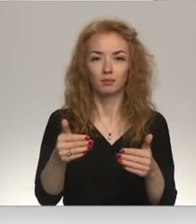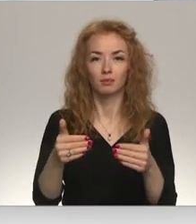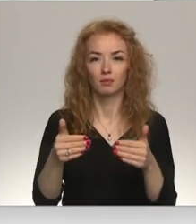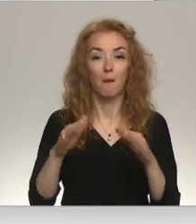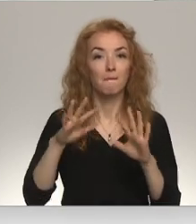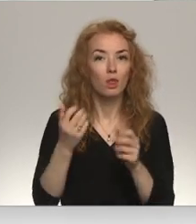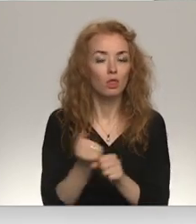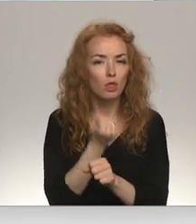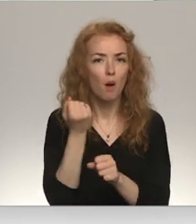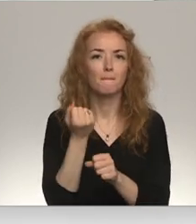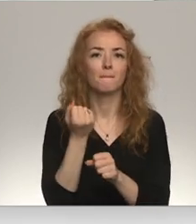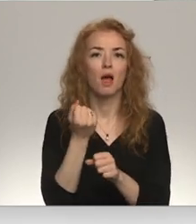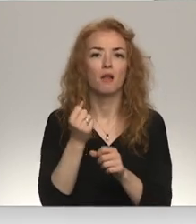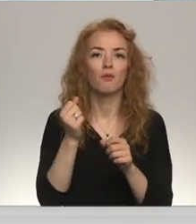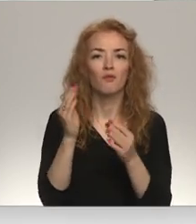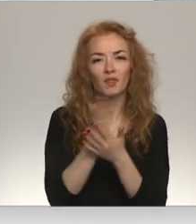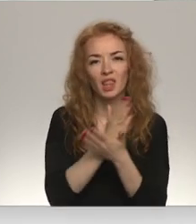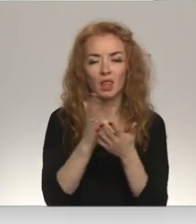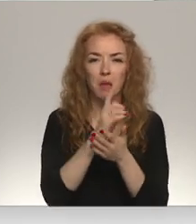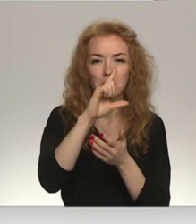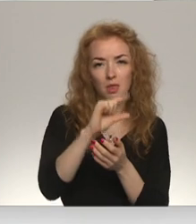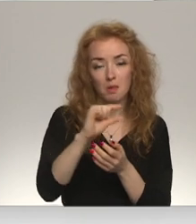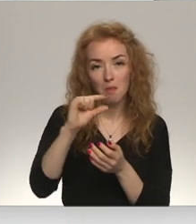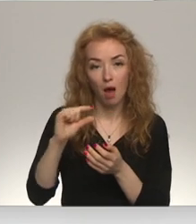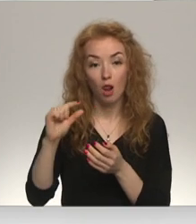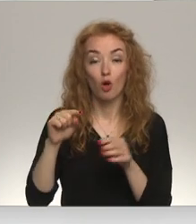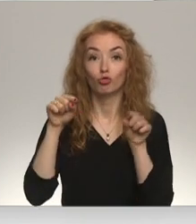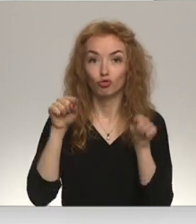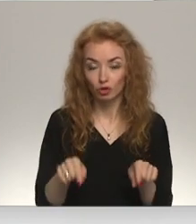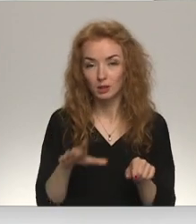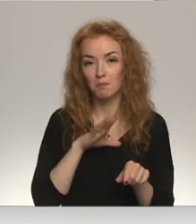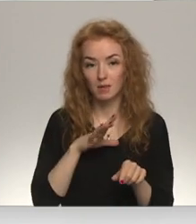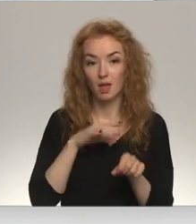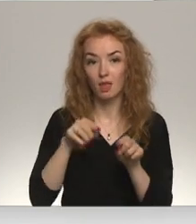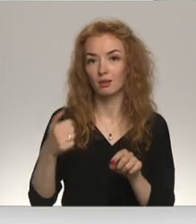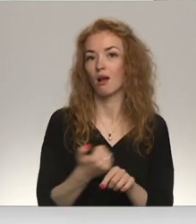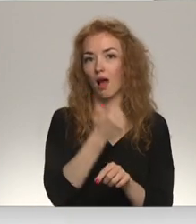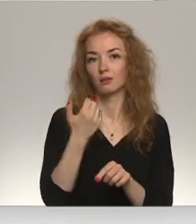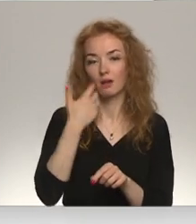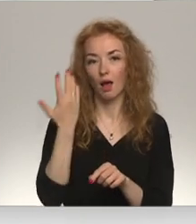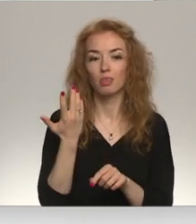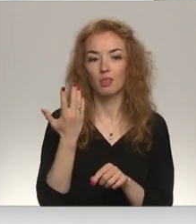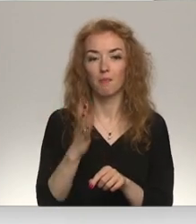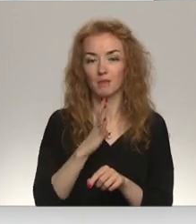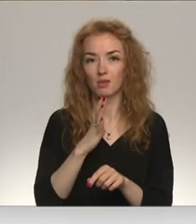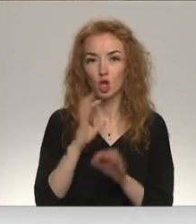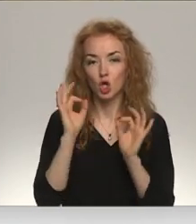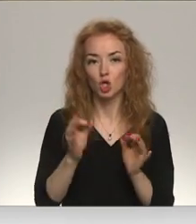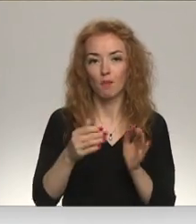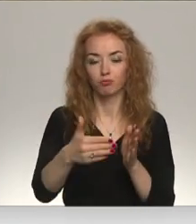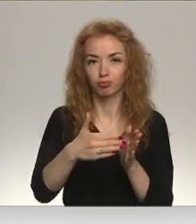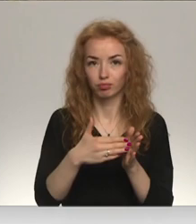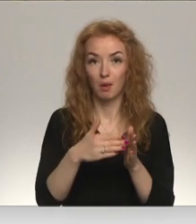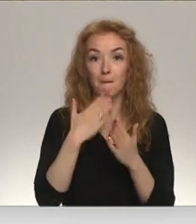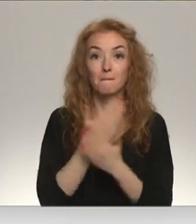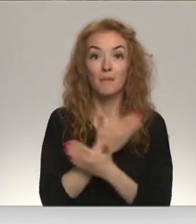tā ļoti vienmērīgi un minimāli. Un šis bija atkal tas gads, kad nu bija tā iespaidīgi. Pēc